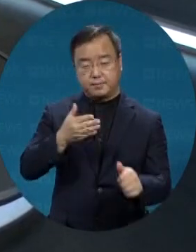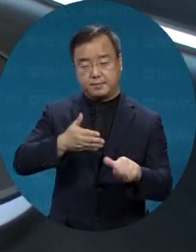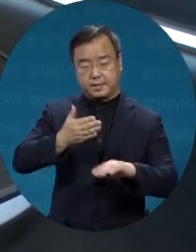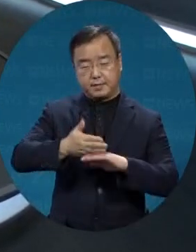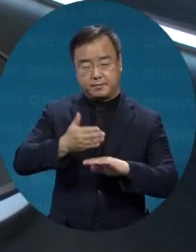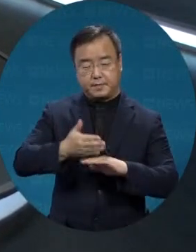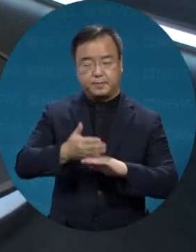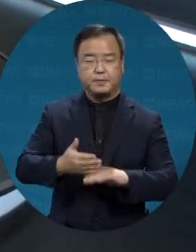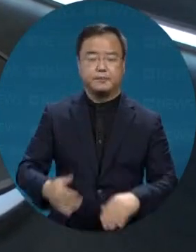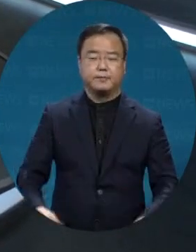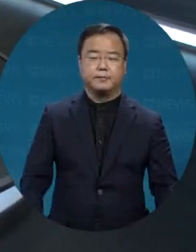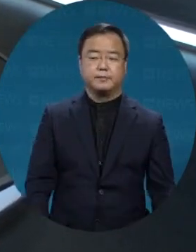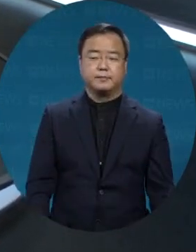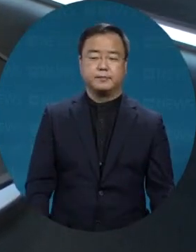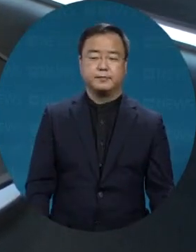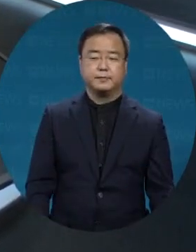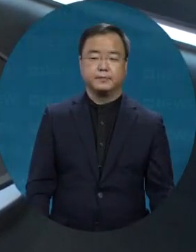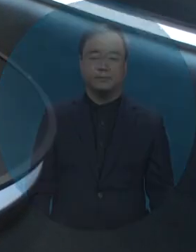감사합니다